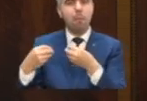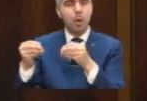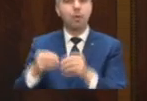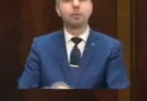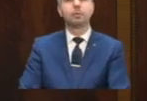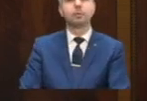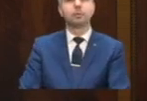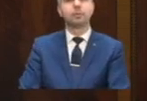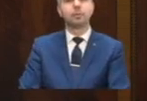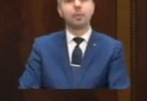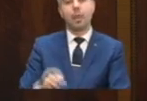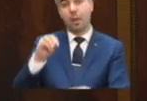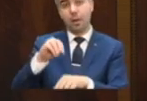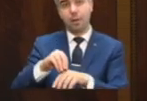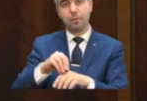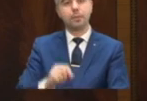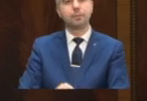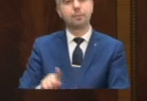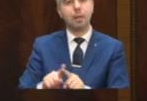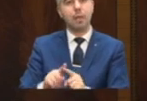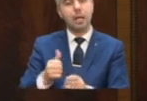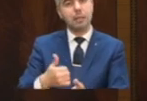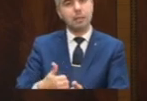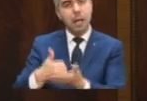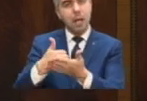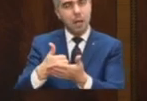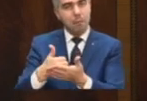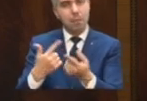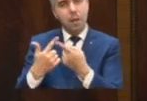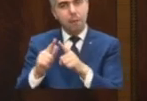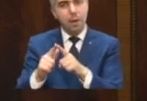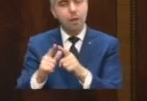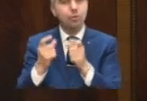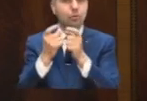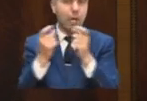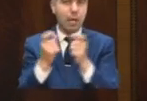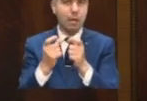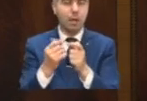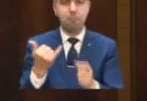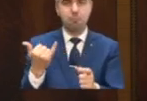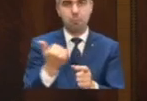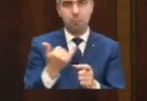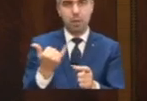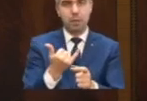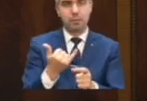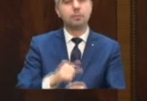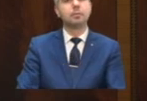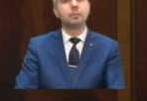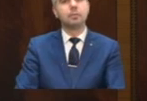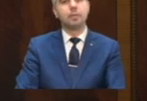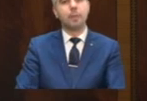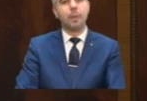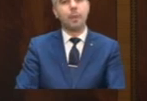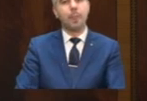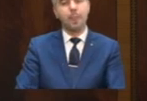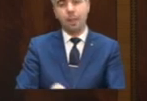الغيار. وخصنا كذلك ندخلوا باش ندعموا اليات التصنيع لوتي اندستريال، راه اهم حاجه اللي